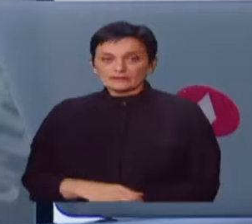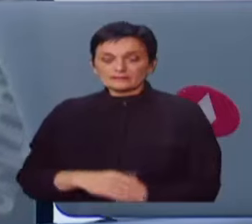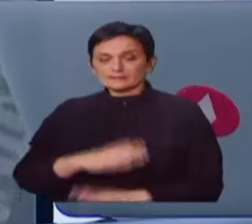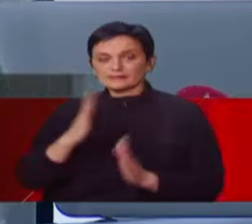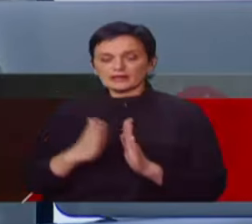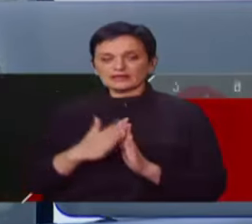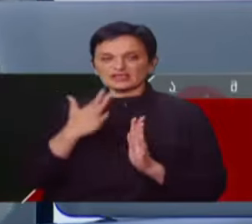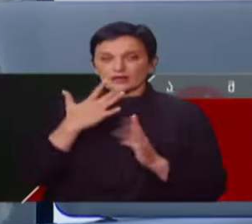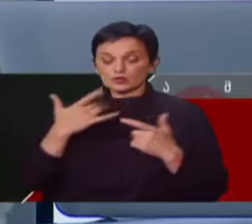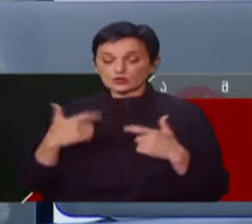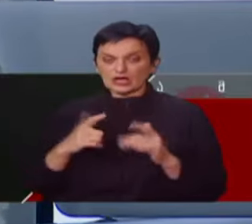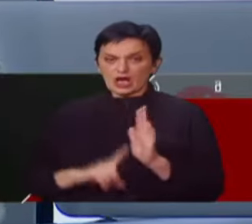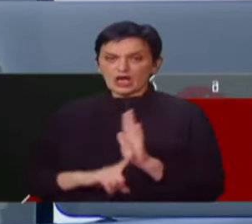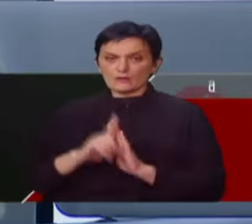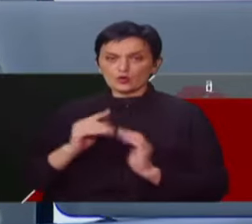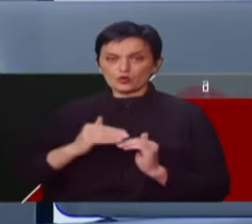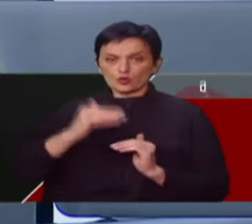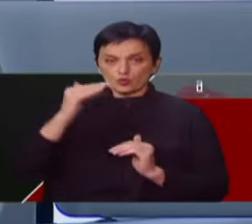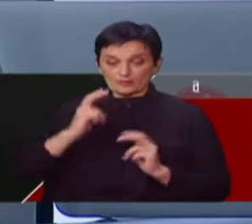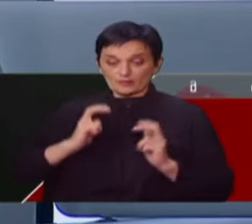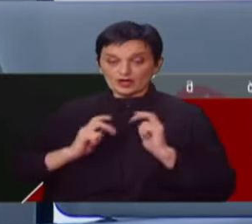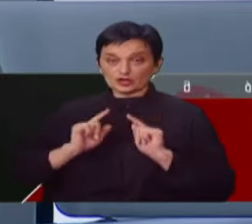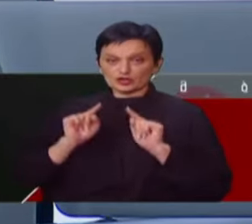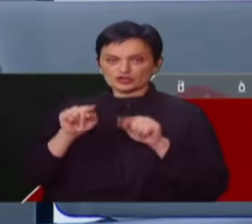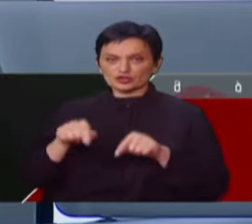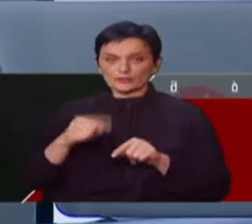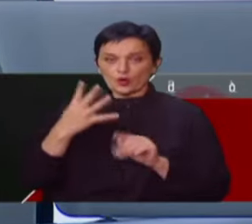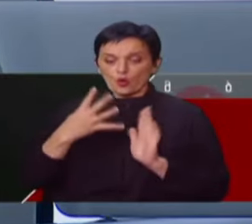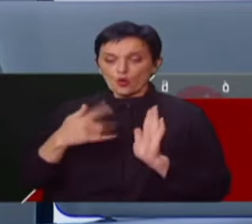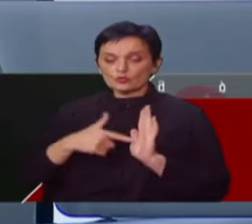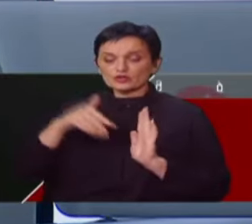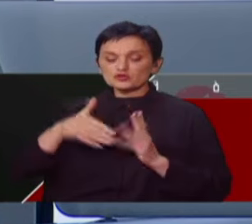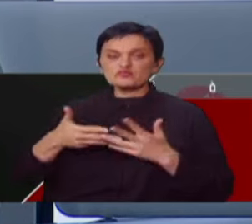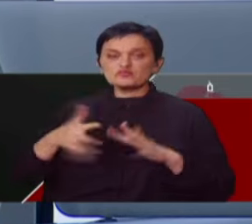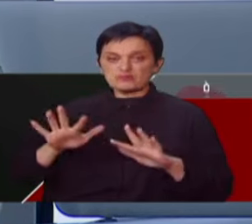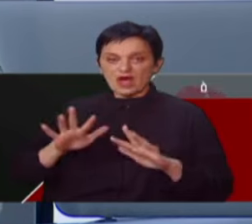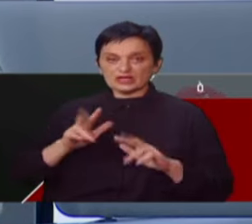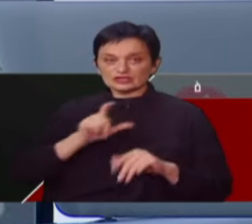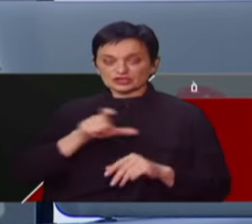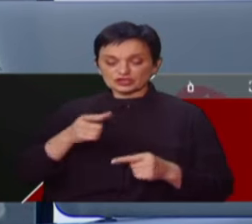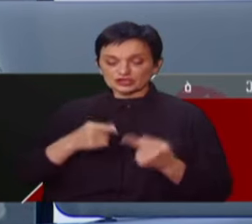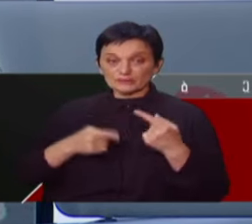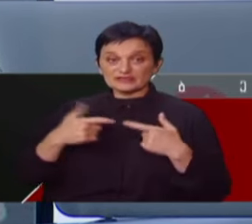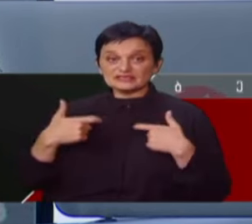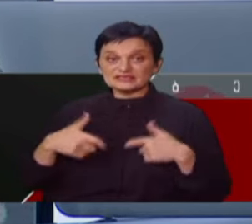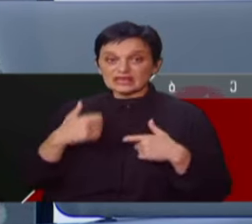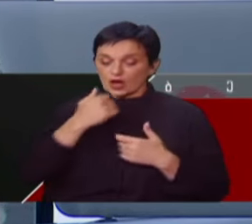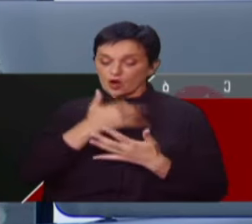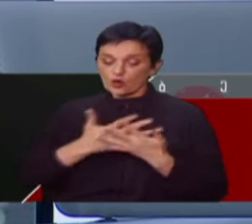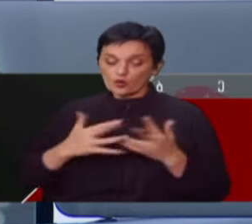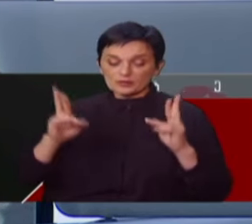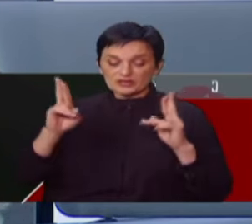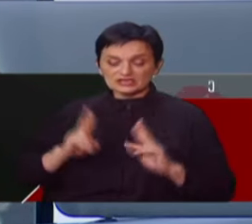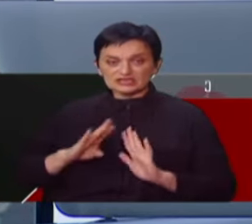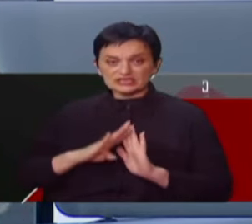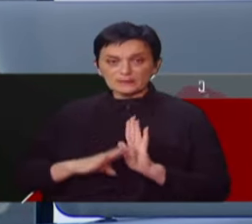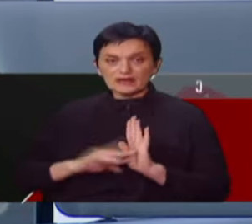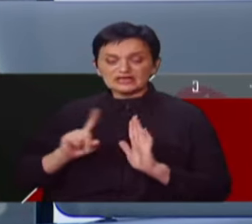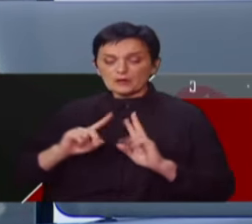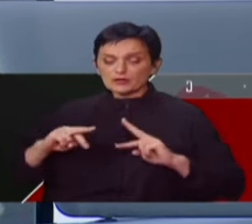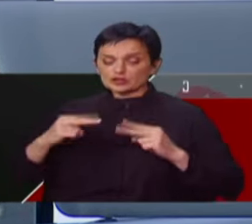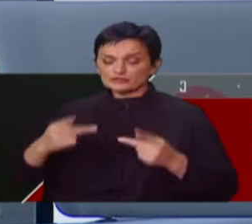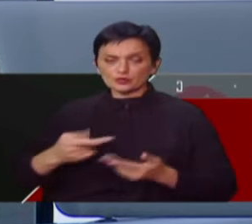ერთიანი ეროვნული გამოცდები დაიწყო უმაღლეს სასწავლებლებში შემოსახვედრად 57000 მეტი აბიტურიენტი იბრძვის საგამოცდო მასალებისა თუ წესების მხრივ წელს რაიმე